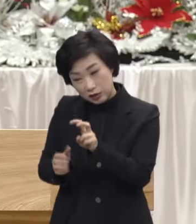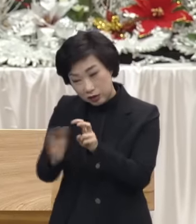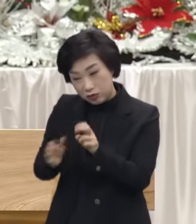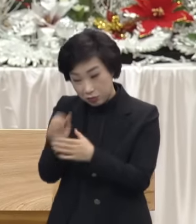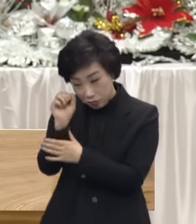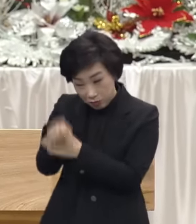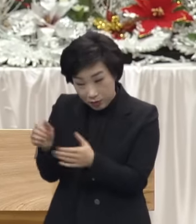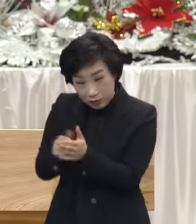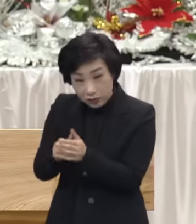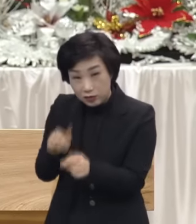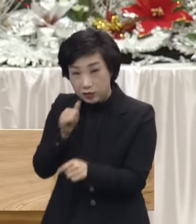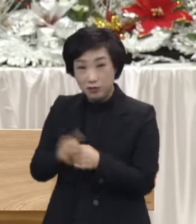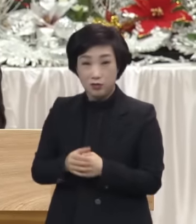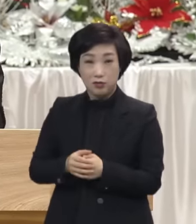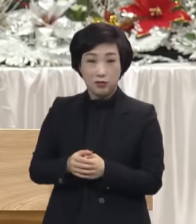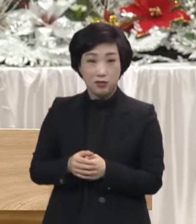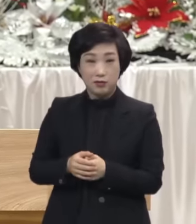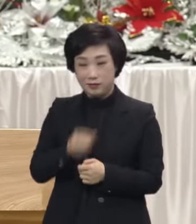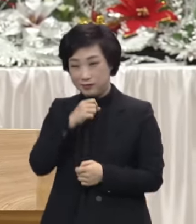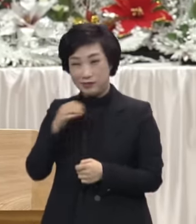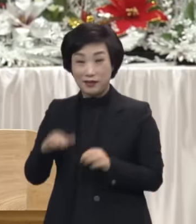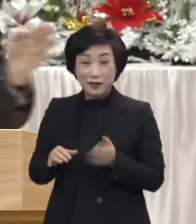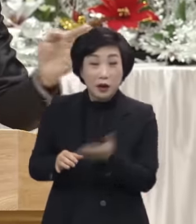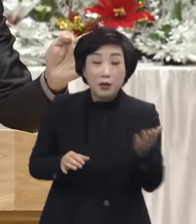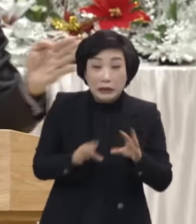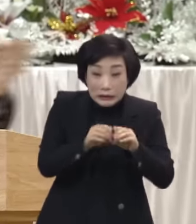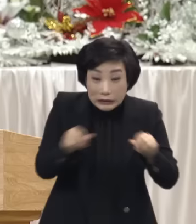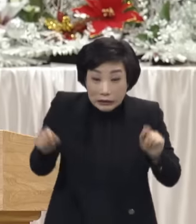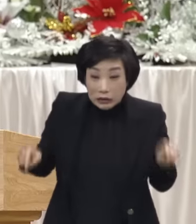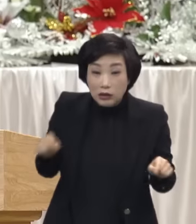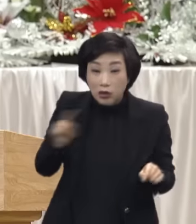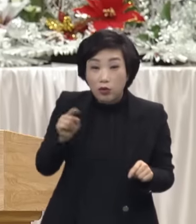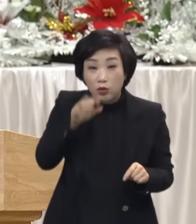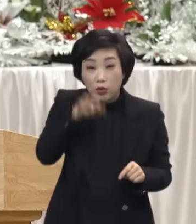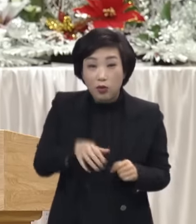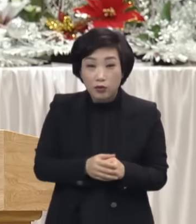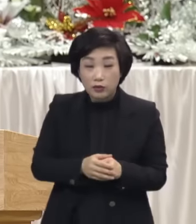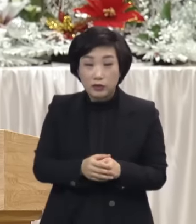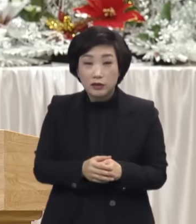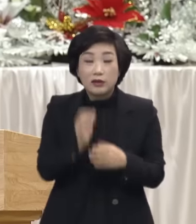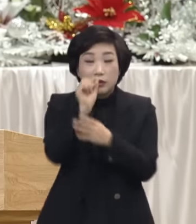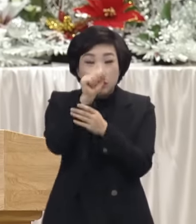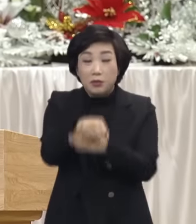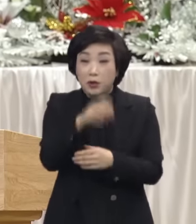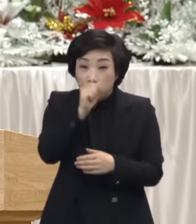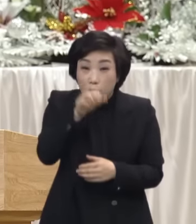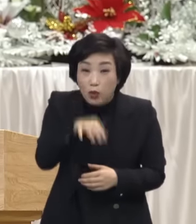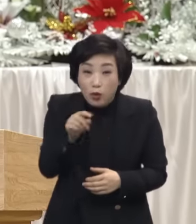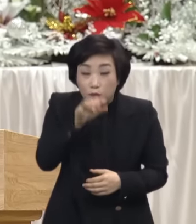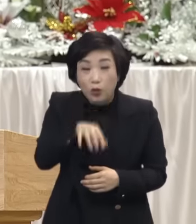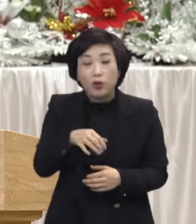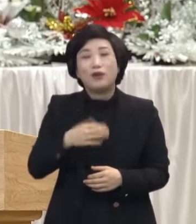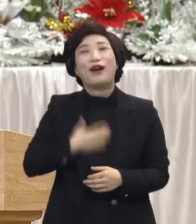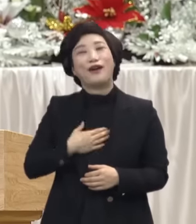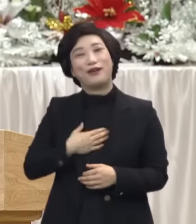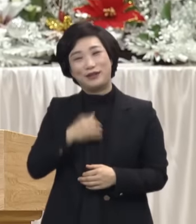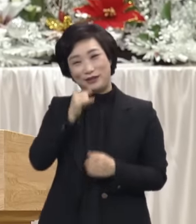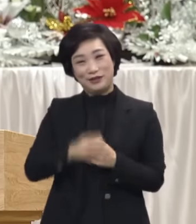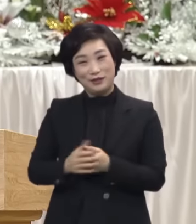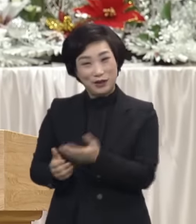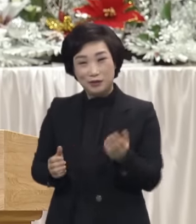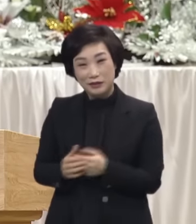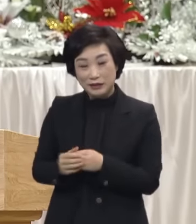말아요. 지금 것은 토양이 어느 토양이 잘 열리는가를 빤히 알잖아요. 이게 안 열리는